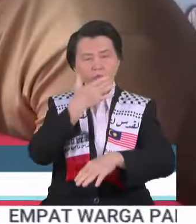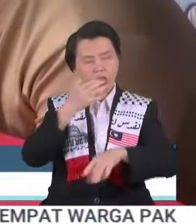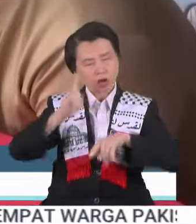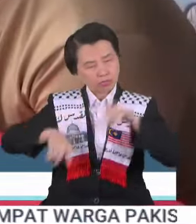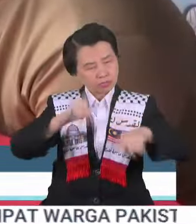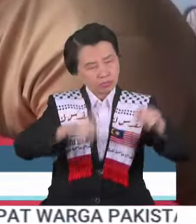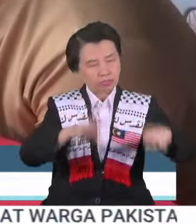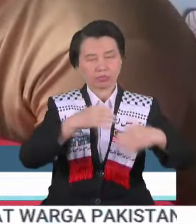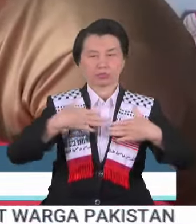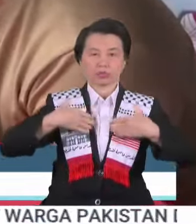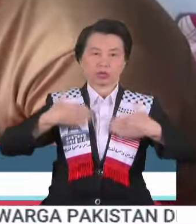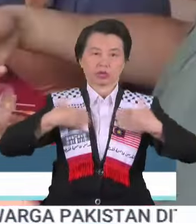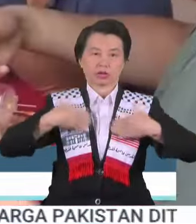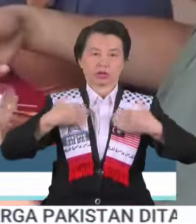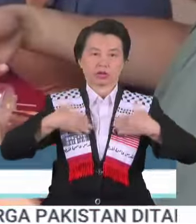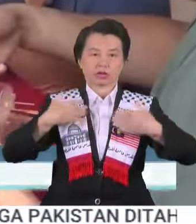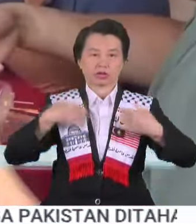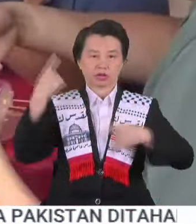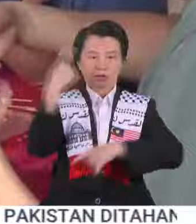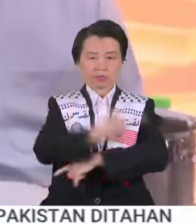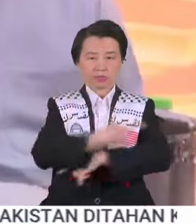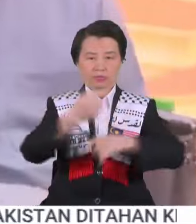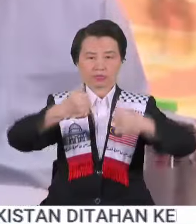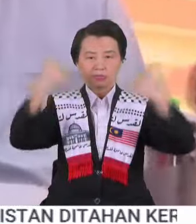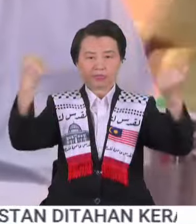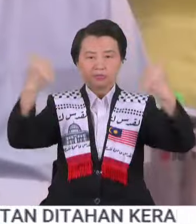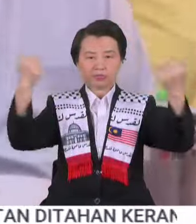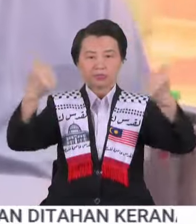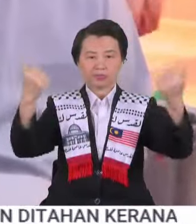sekaligus memeriahkan lagi sambutan Aidilfitri.